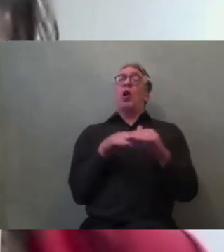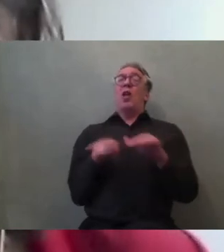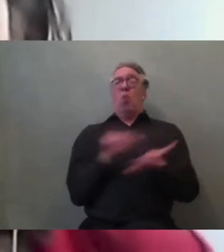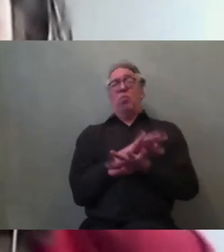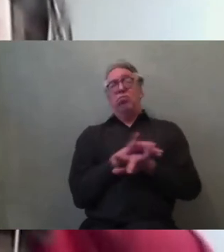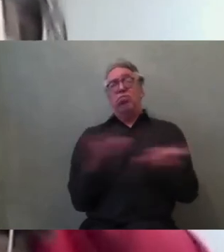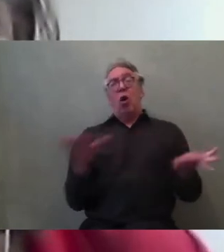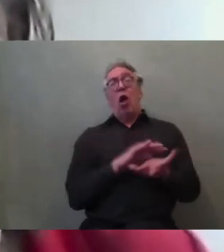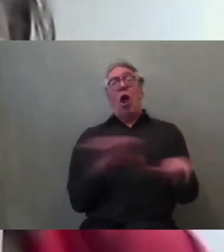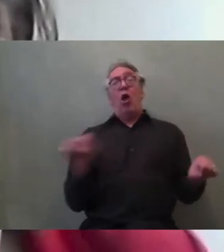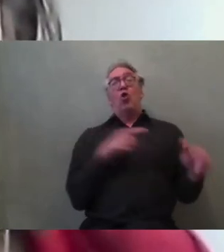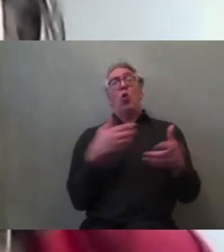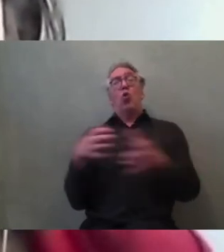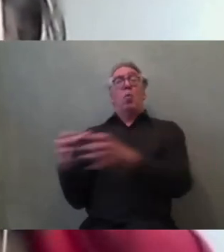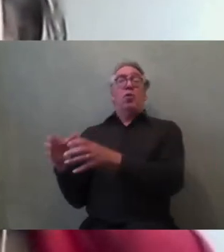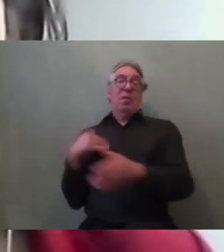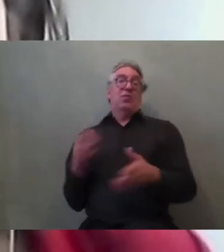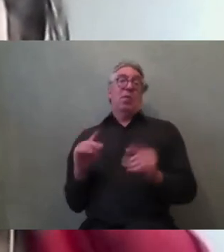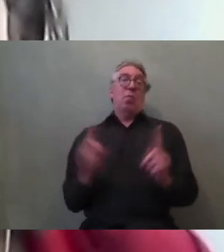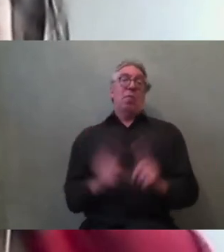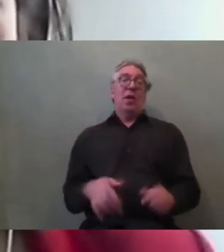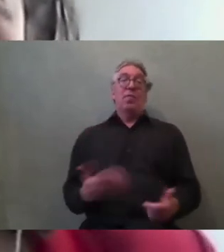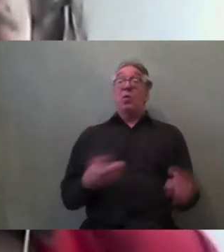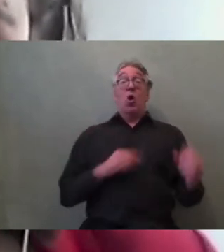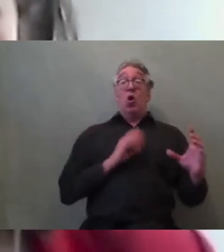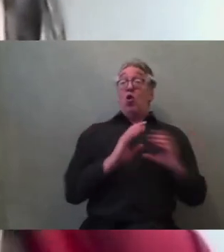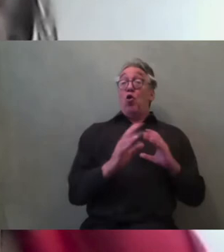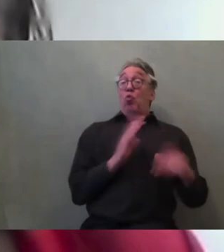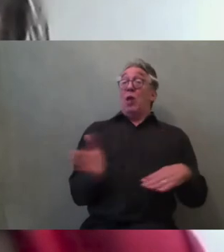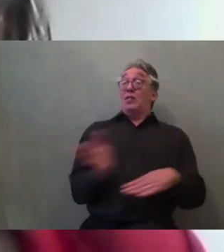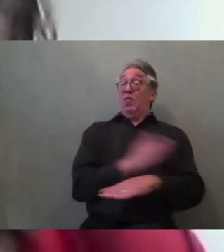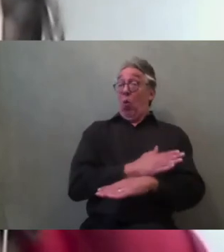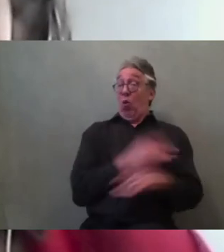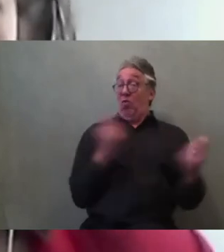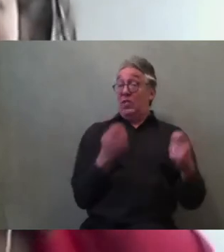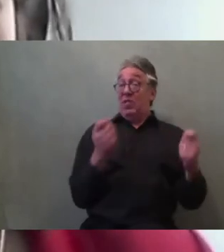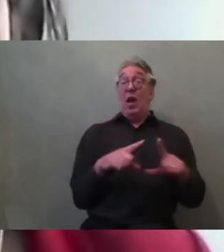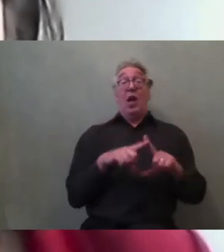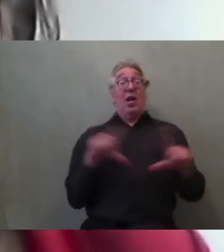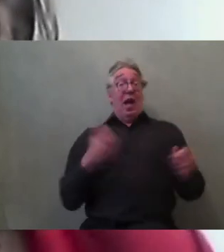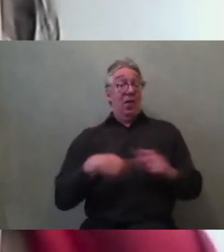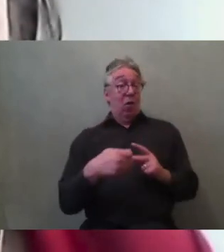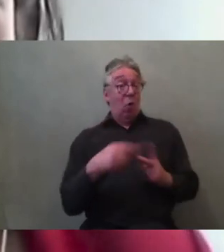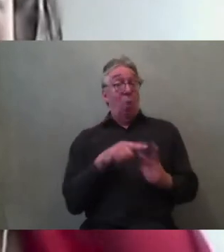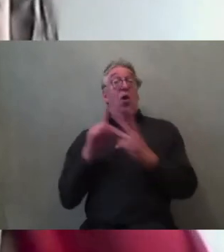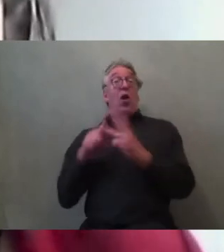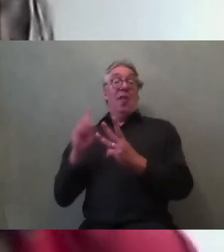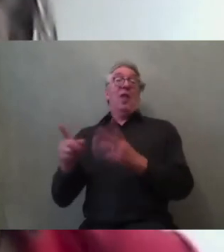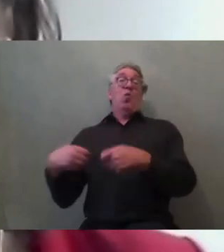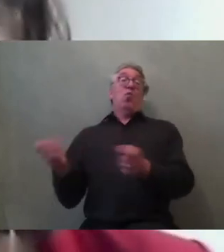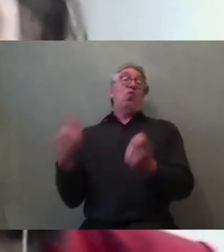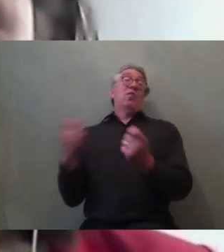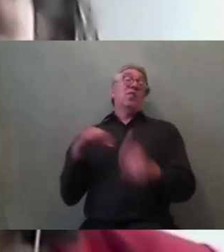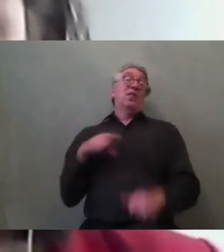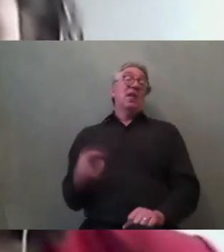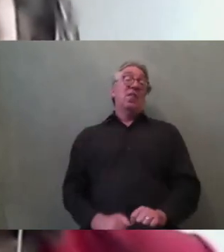beperking. Dit gaat van communicatie voor de ticketverkoop tot aan de uitvoering. Zo kan een